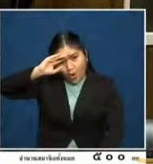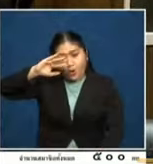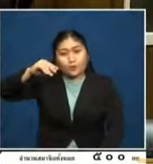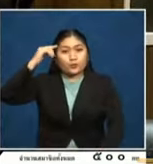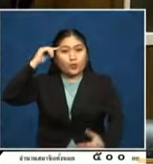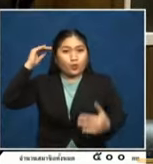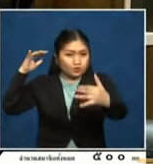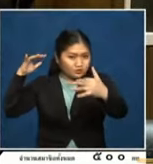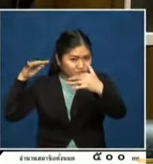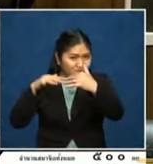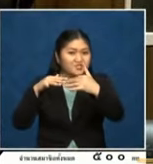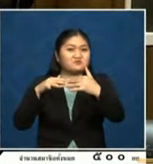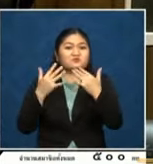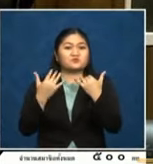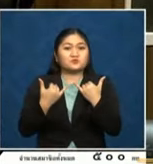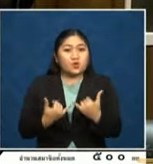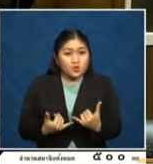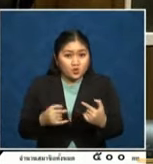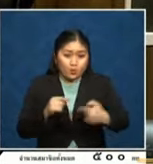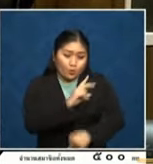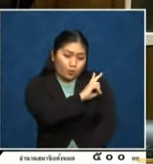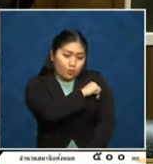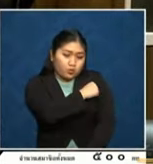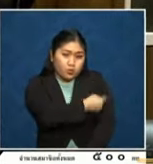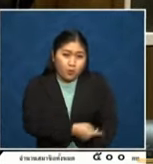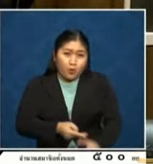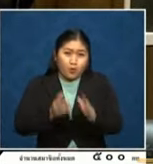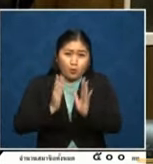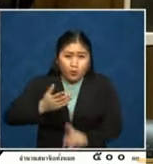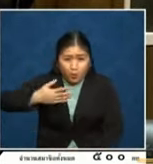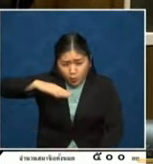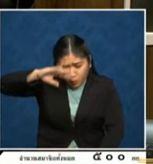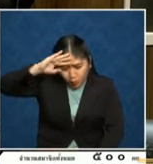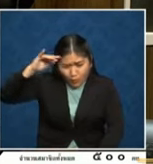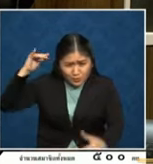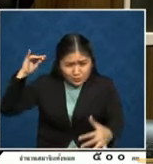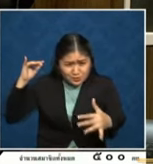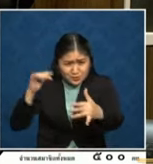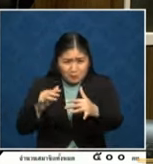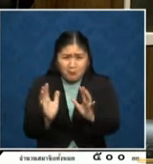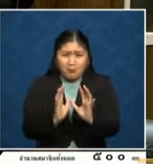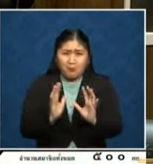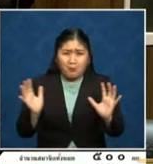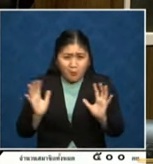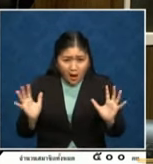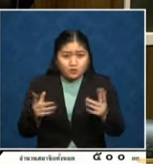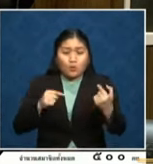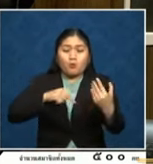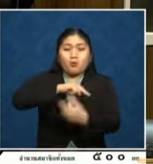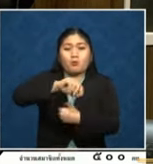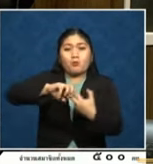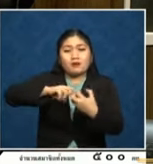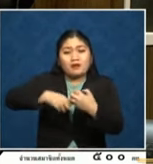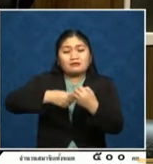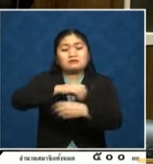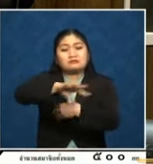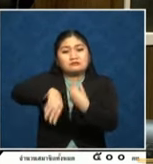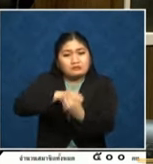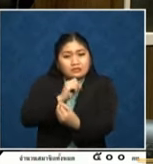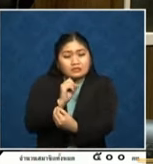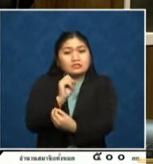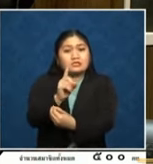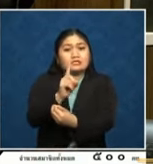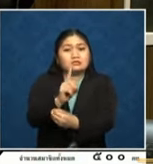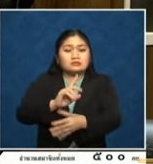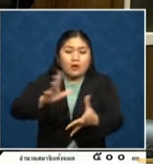เดี๋ยวนี้มีผู้ป่วยจิตเวชในโรงพยาบาลเป็นจำนวนมากนะครับทั้งปัญหาเศรษฐกิจปัญหาสังคมปัญหาการเมืองน